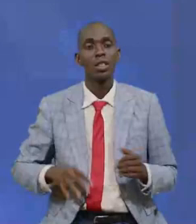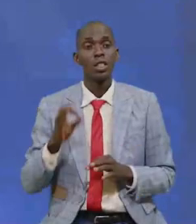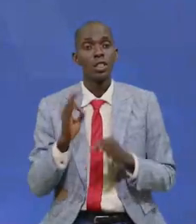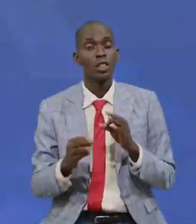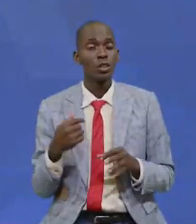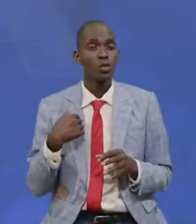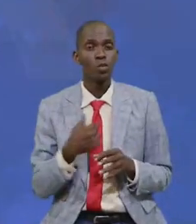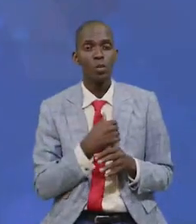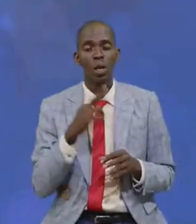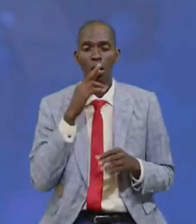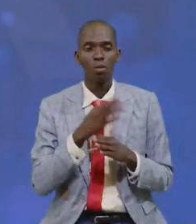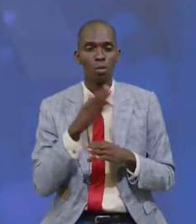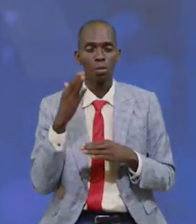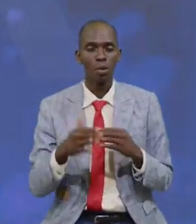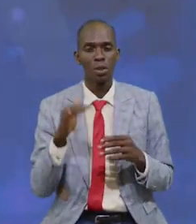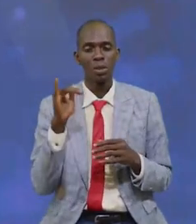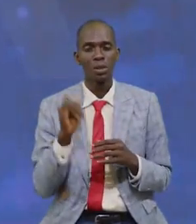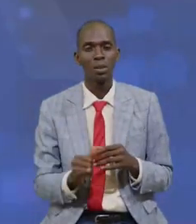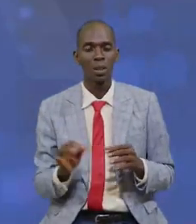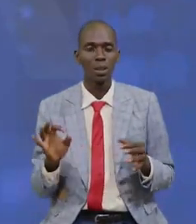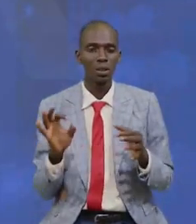si nous sommes totalement identifiés avec Christ,